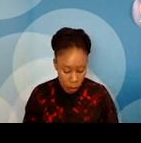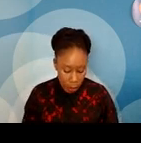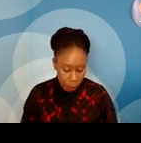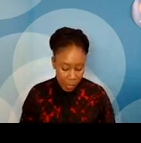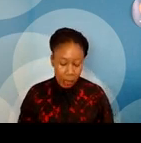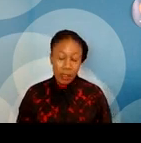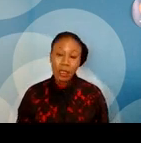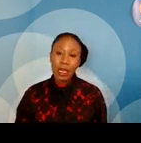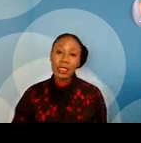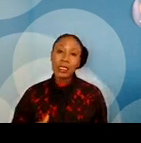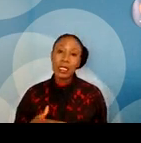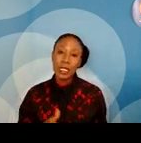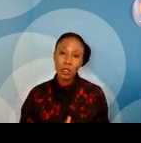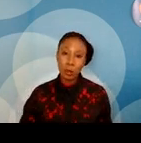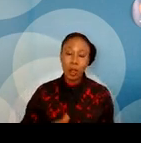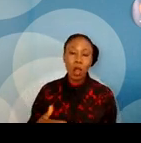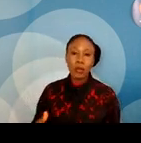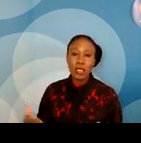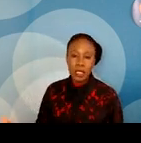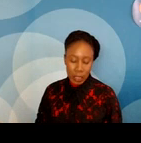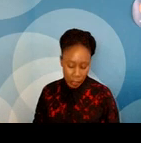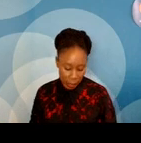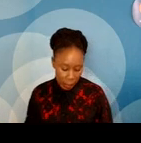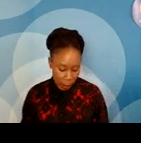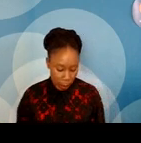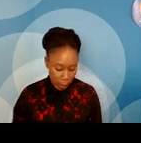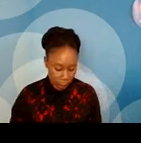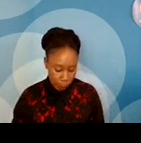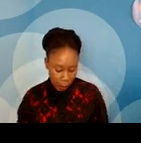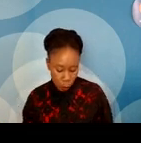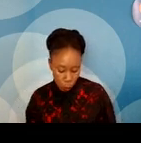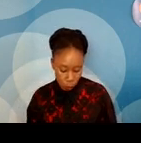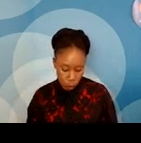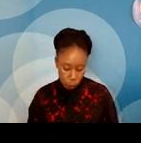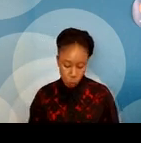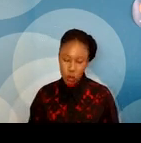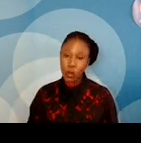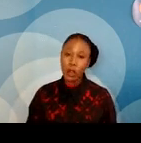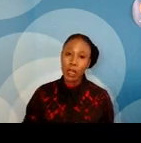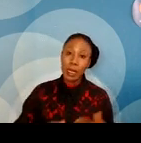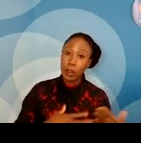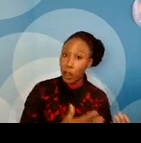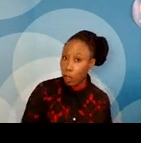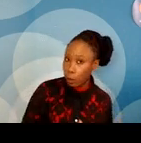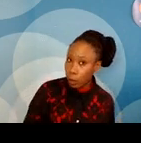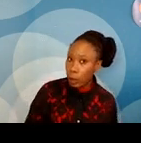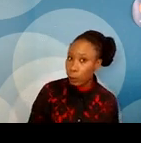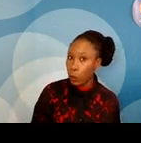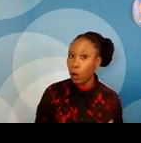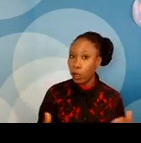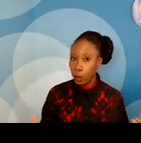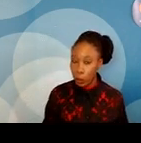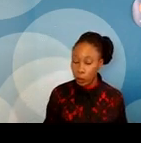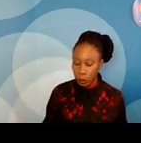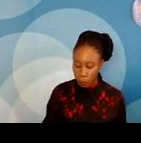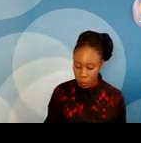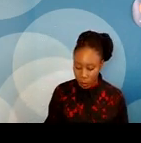för, men att det som avsätts till pension motsvarar en lön